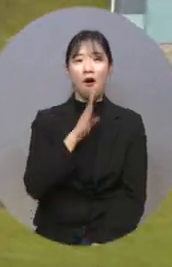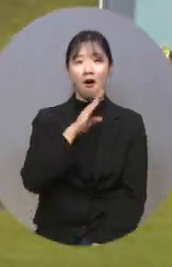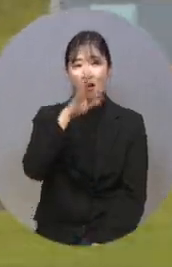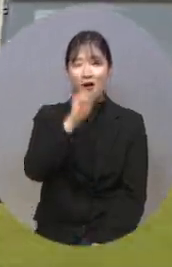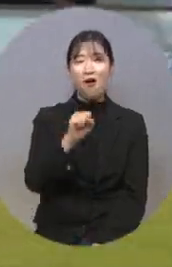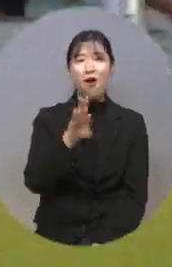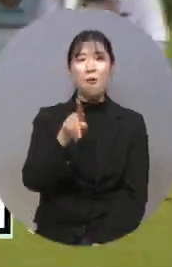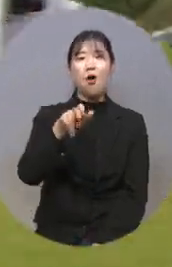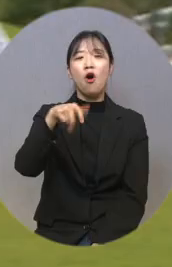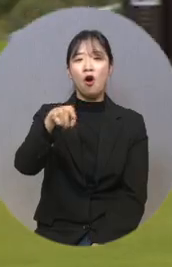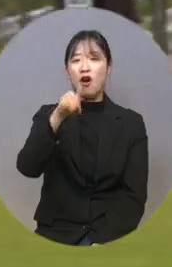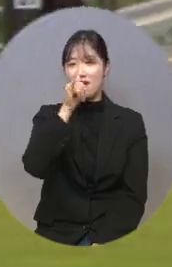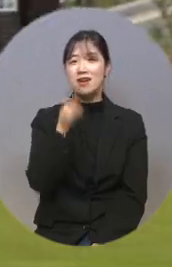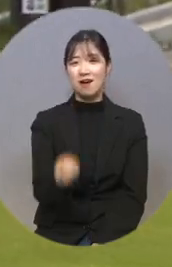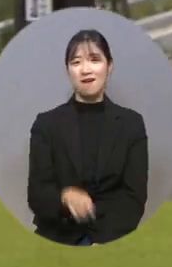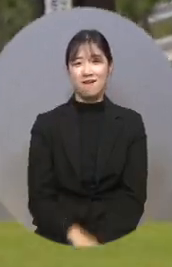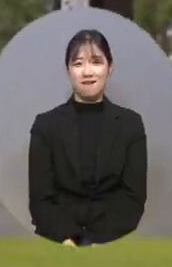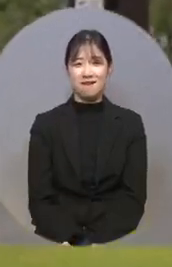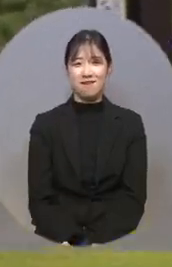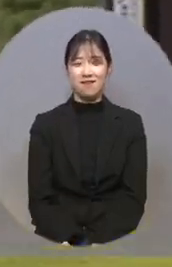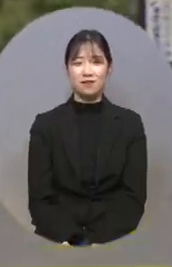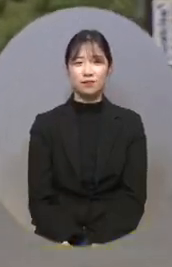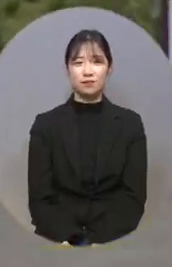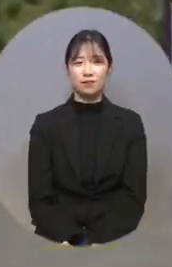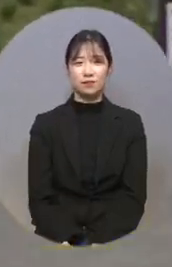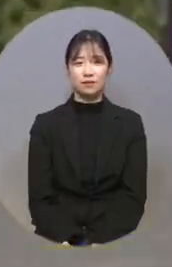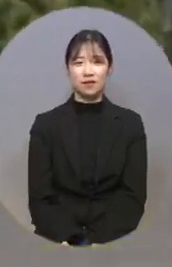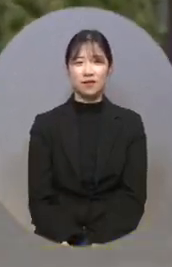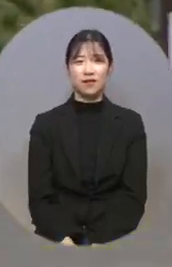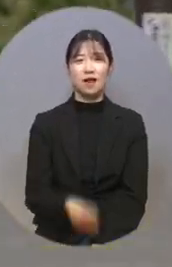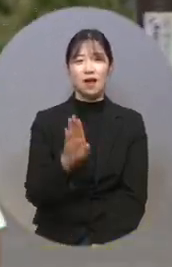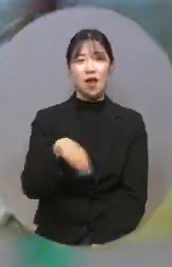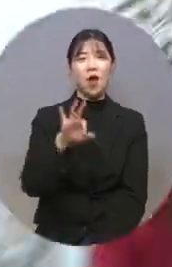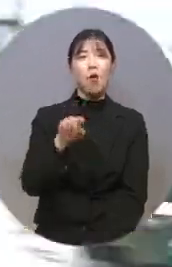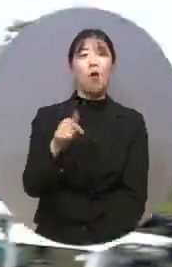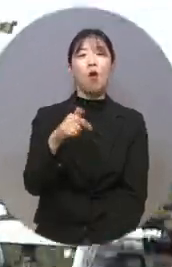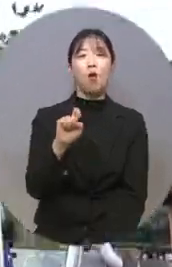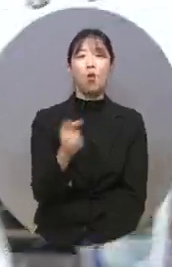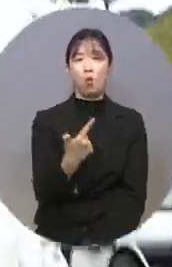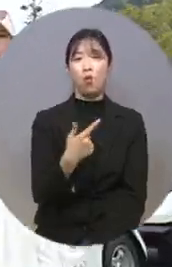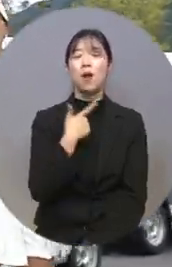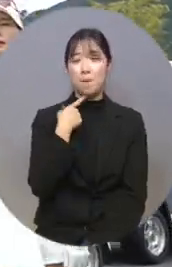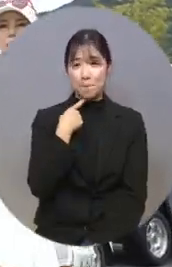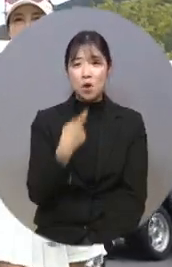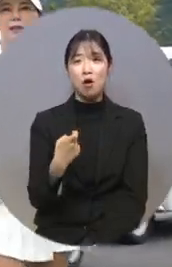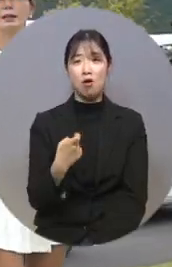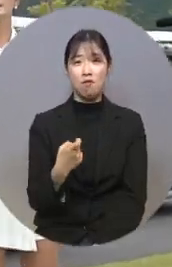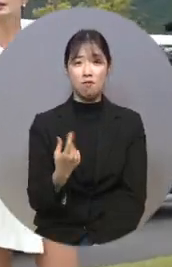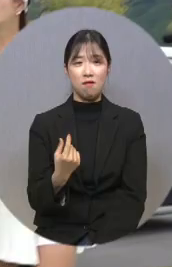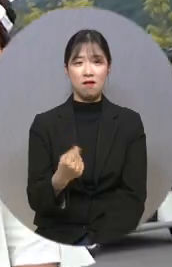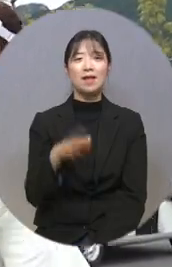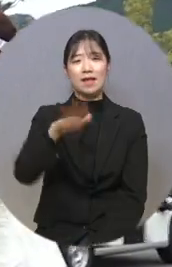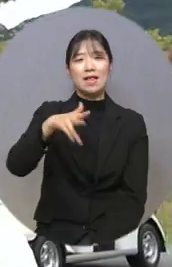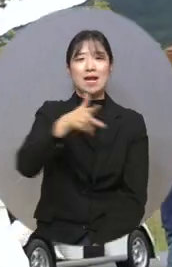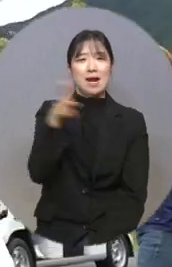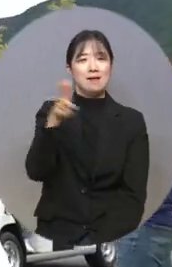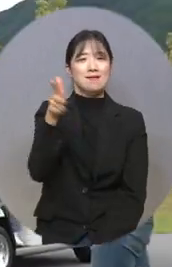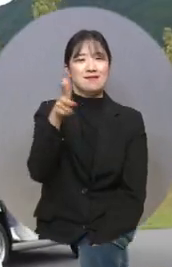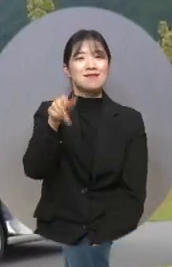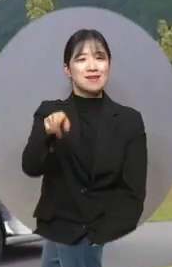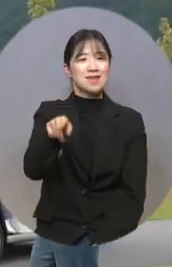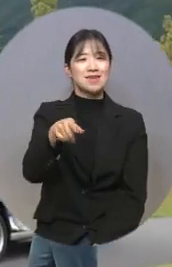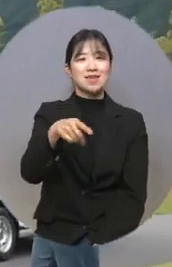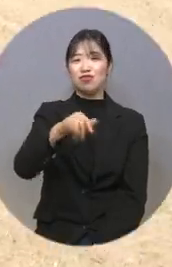대박! 벙커 있어! 대박! 있어 있어. 오빠 원원 할 뻔했어. 저 카메라 저기 빨리 찍으셔야 돼. 벙커 있습니다. 안